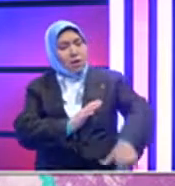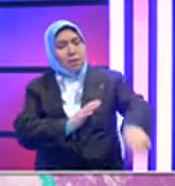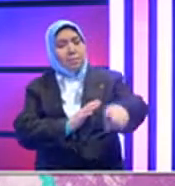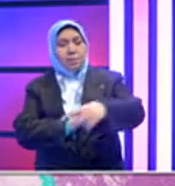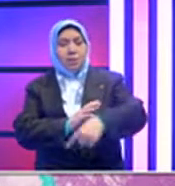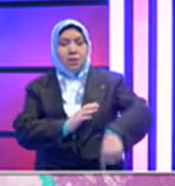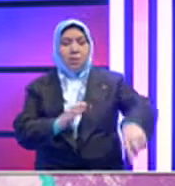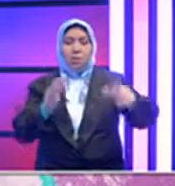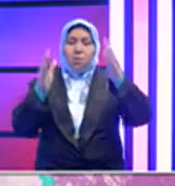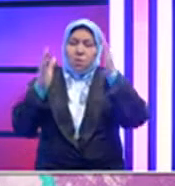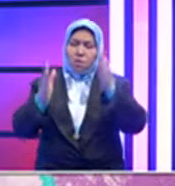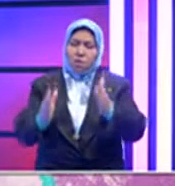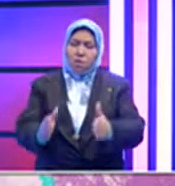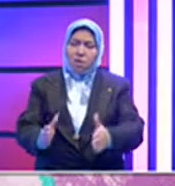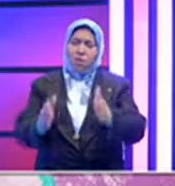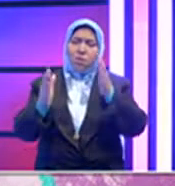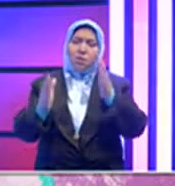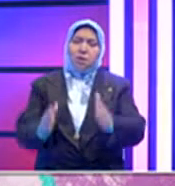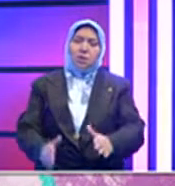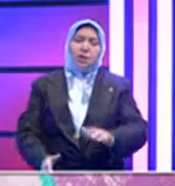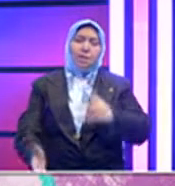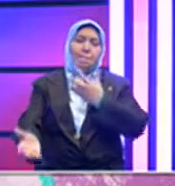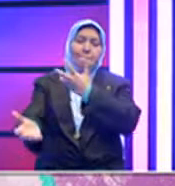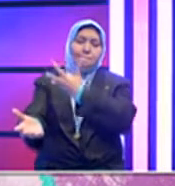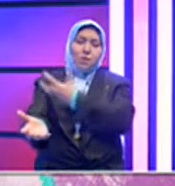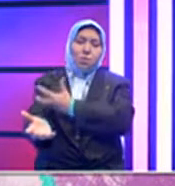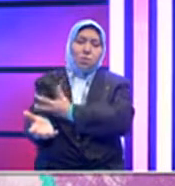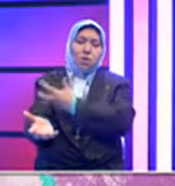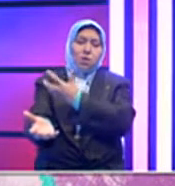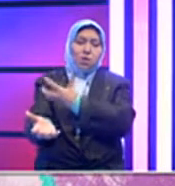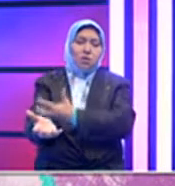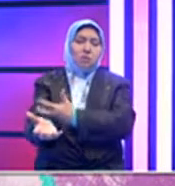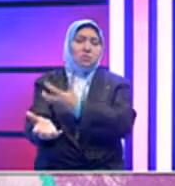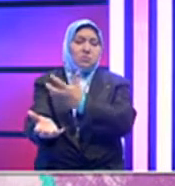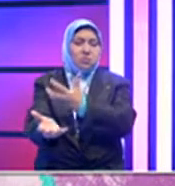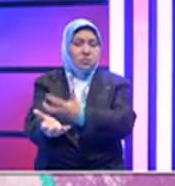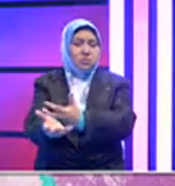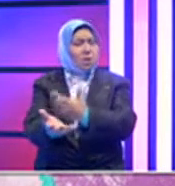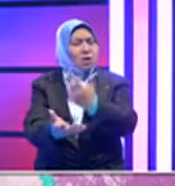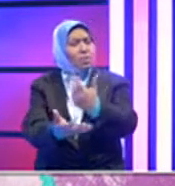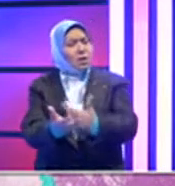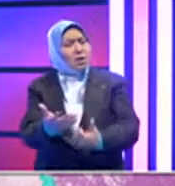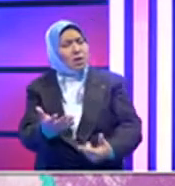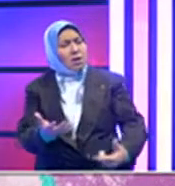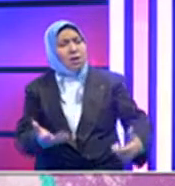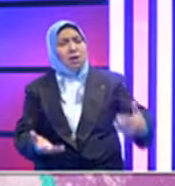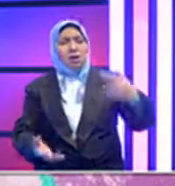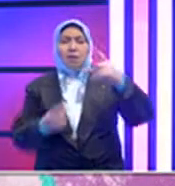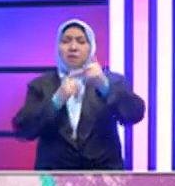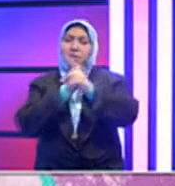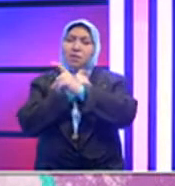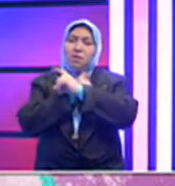imnetoh Juan aja naung Muli Wow